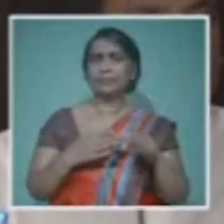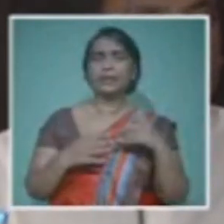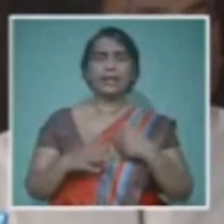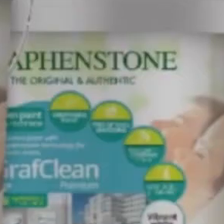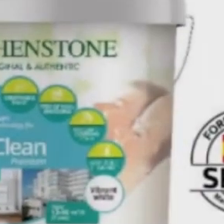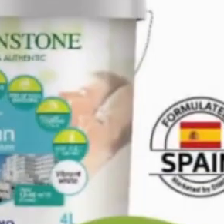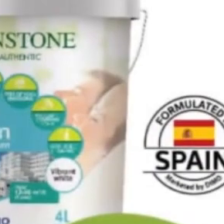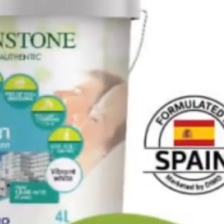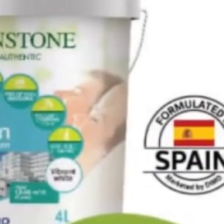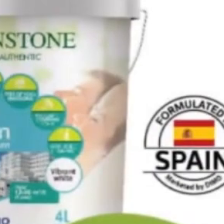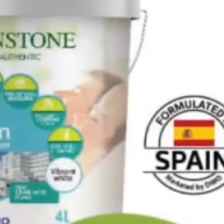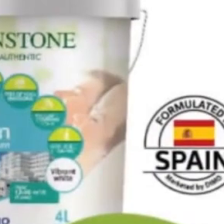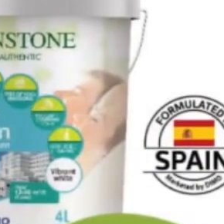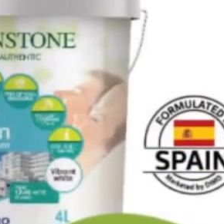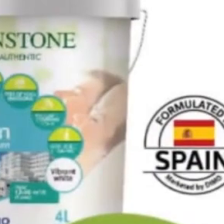ත්‍රී වීල් රථ